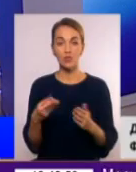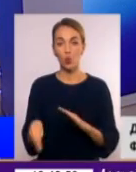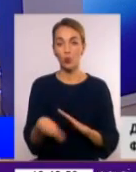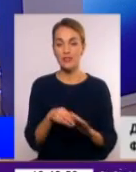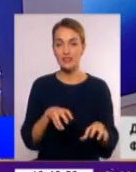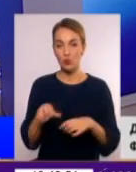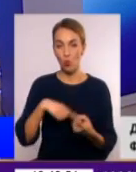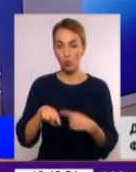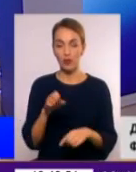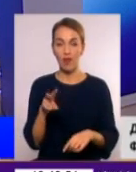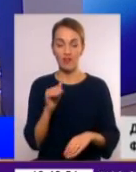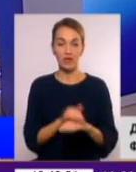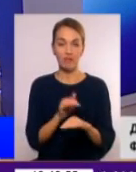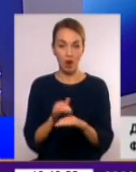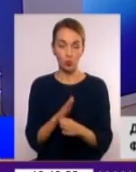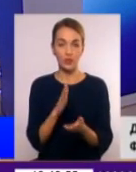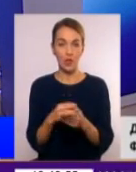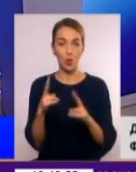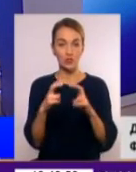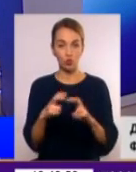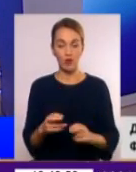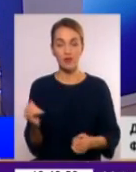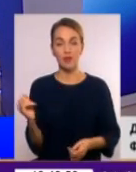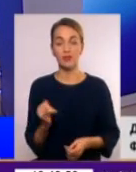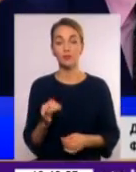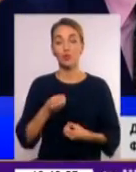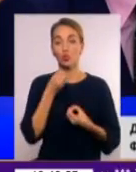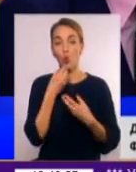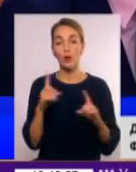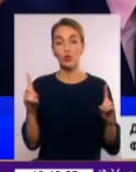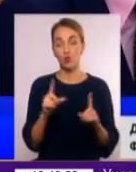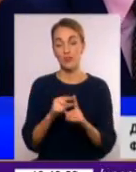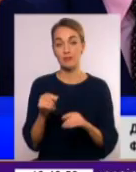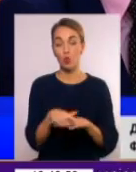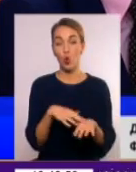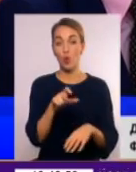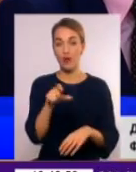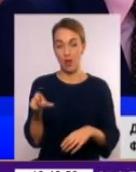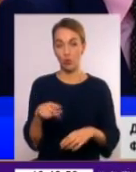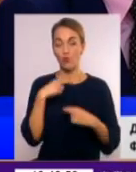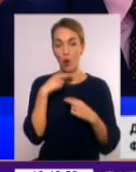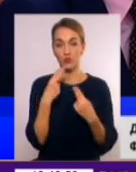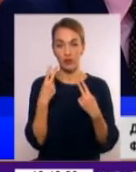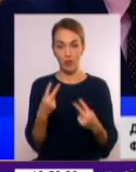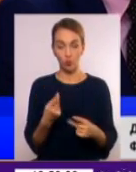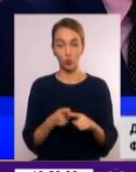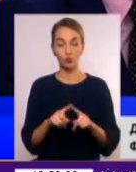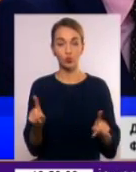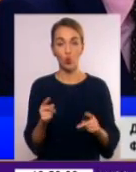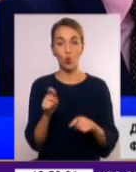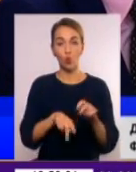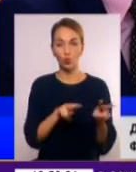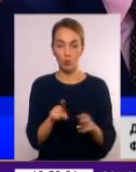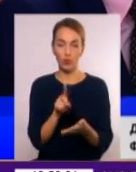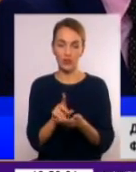корупційні оборудки, але їх викривають, є розслідування. І добре, що, в принципі, громадяни на це увагу також звертають, тому що контроль